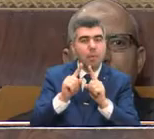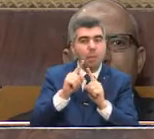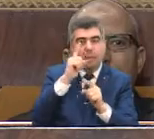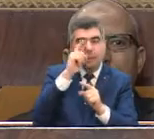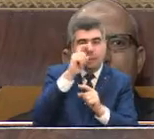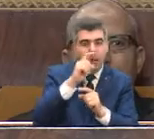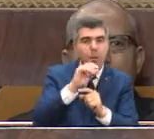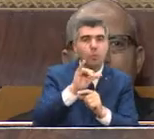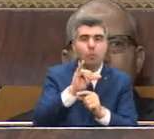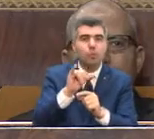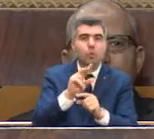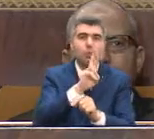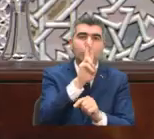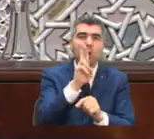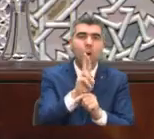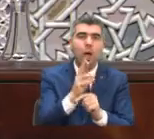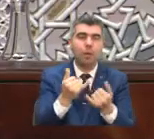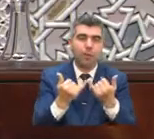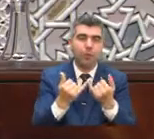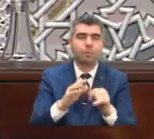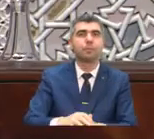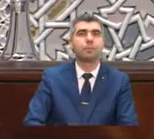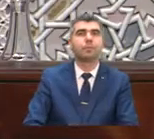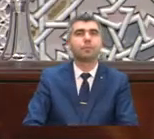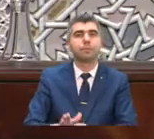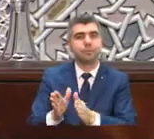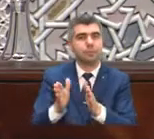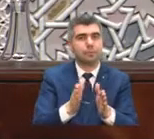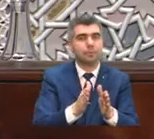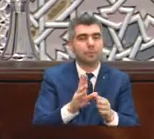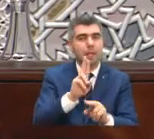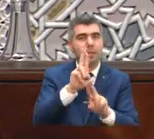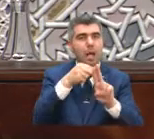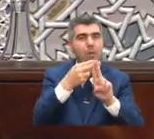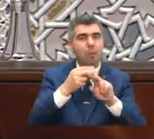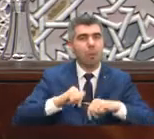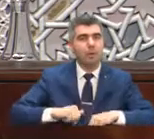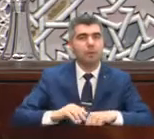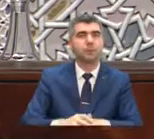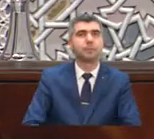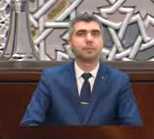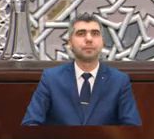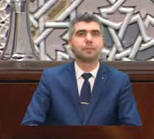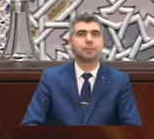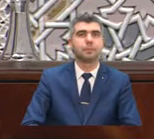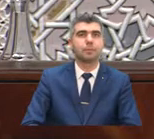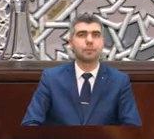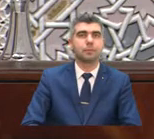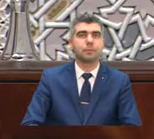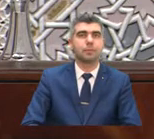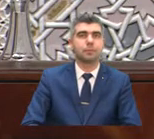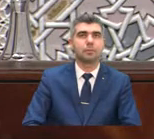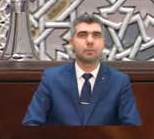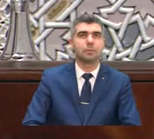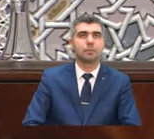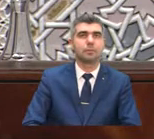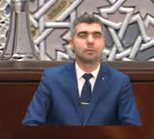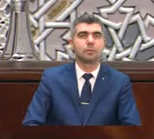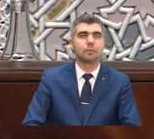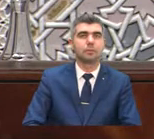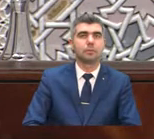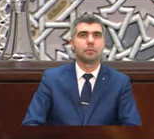المرتبطة به نسائلكم. شكرا. جوابكم السيد الوزير. كيف كتعرفوا كاملين